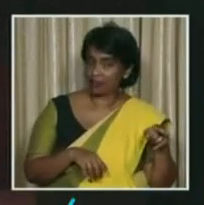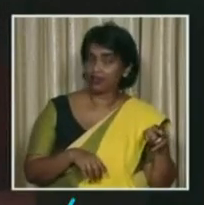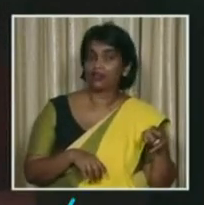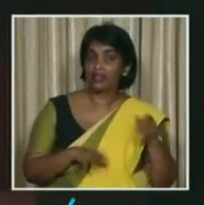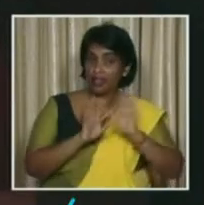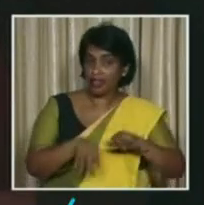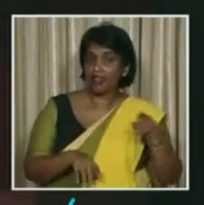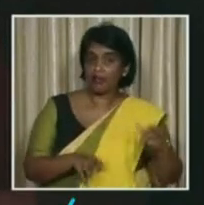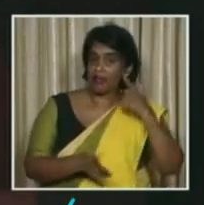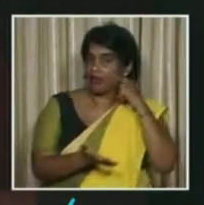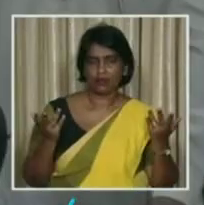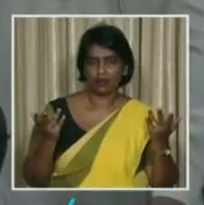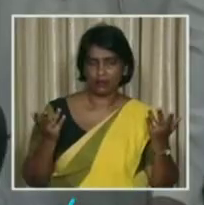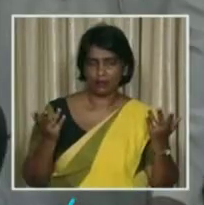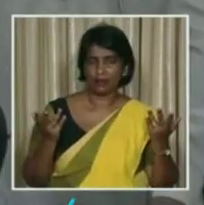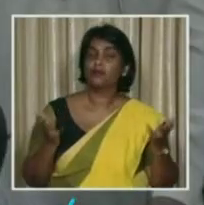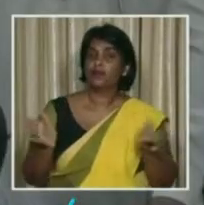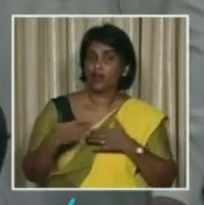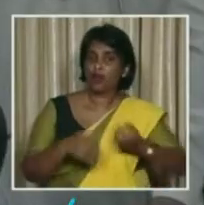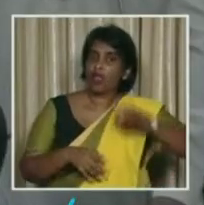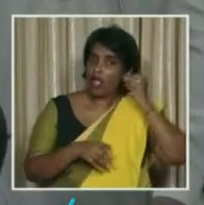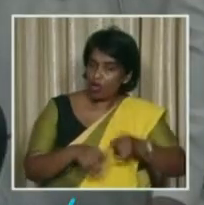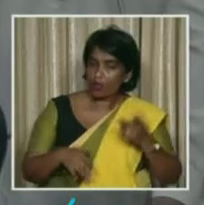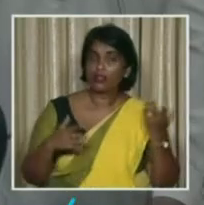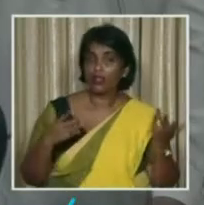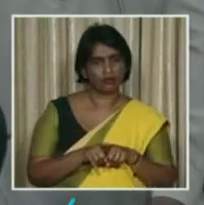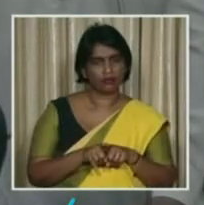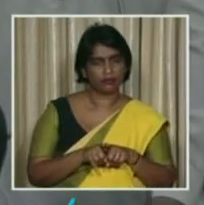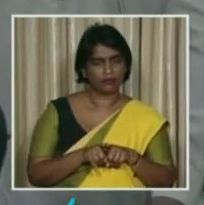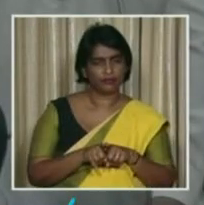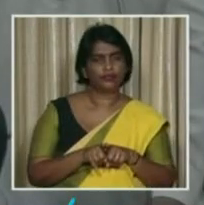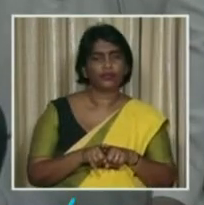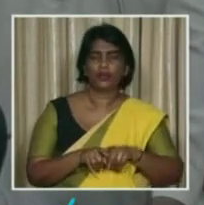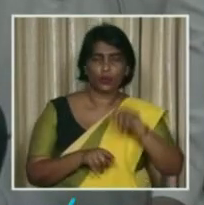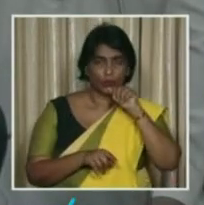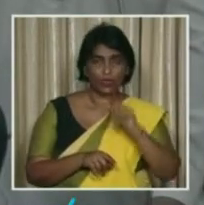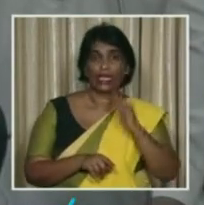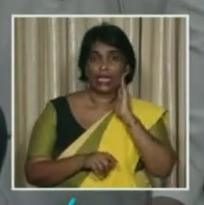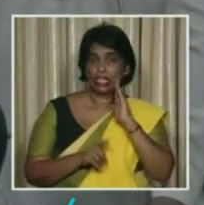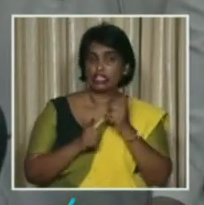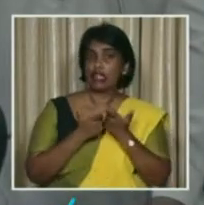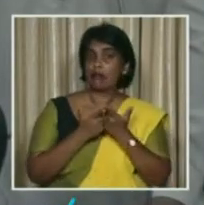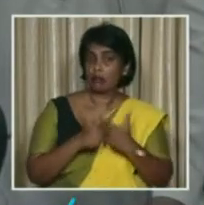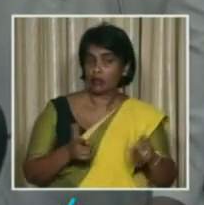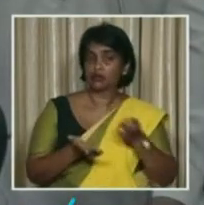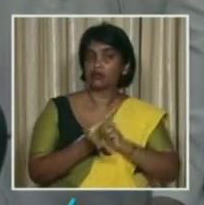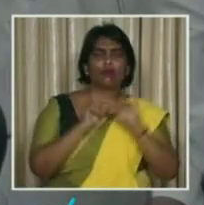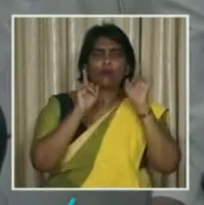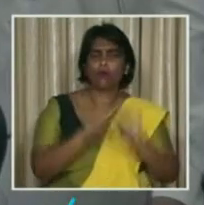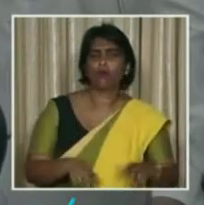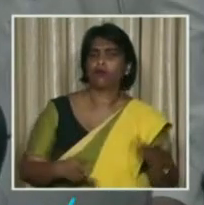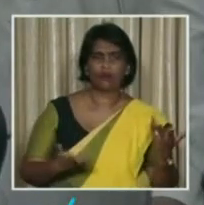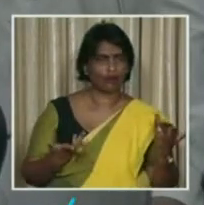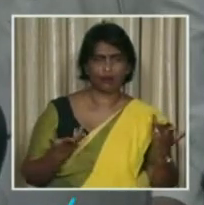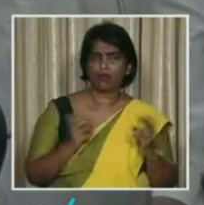මේ දූදරුවන්ව අමාරුවේ දාන්න හදන්නේ. කැබිනට් එක අනුමත උනේ නැත්නම් කරු කතා නැහැ එතුමනි. අනිවාර්යයෙන්ම ඉංග්‍රීසි භාෂාවෙන් ලියන්න ඕන කියලා කැසට් එකක් නැහැ. එහෙම